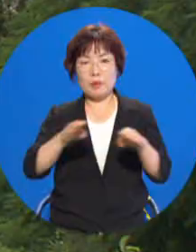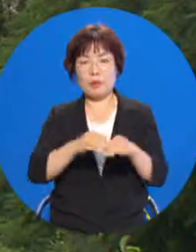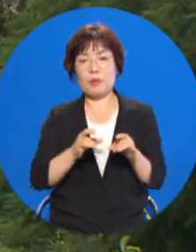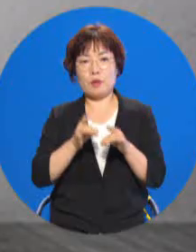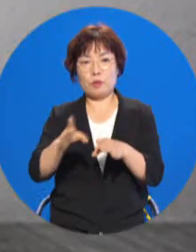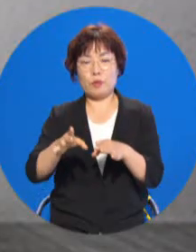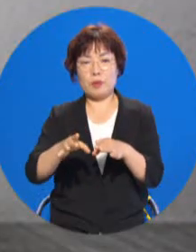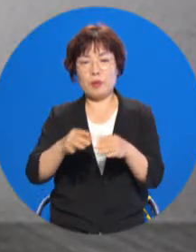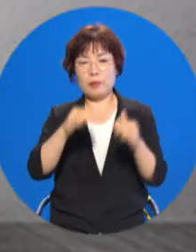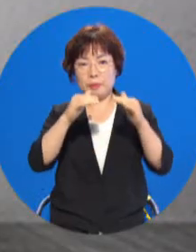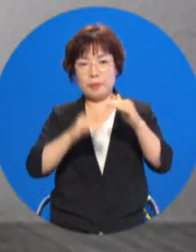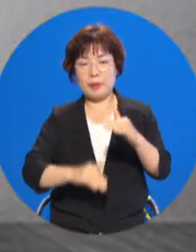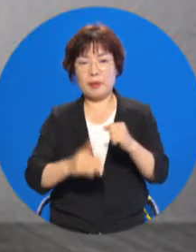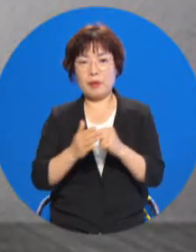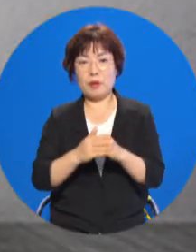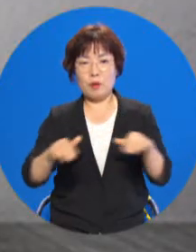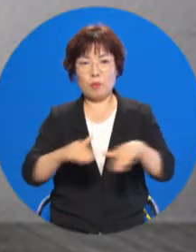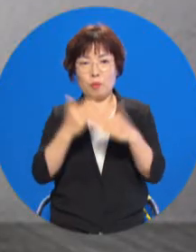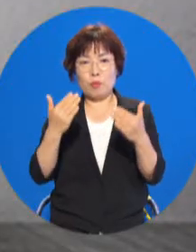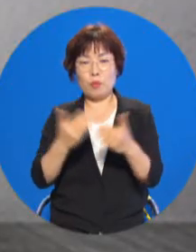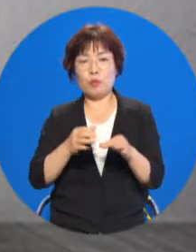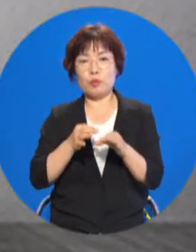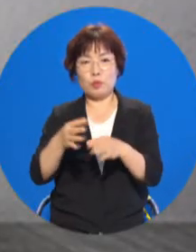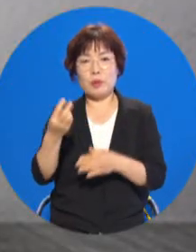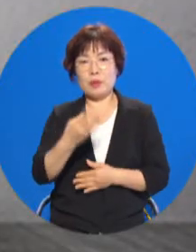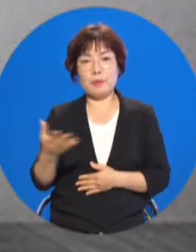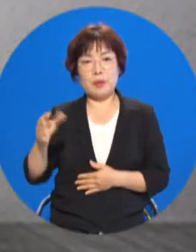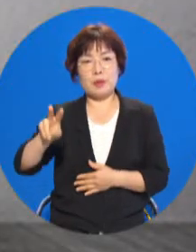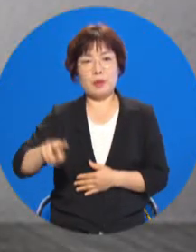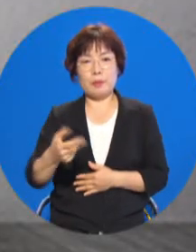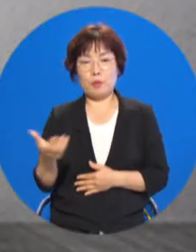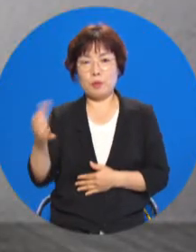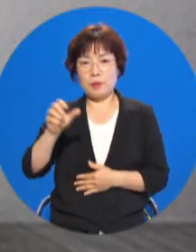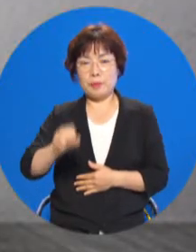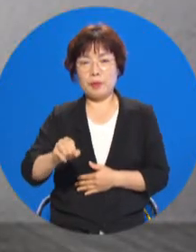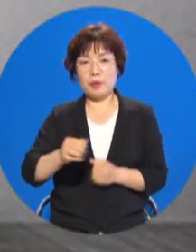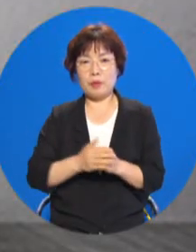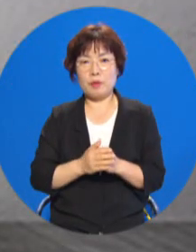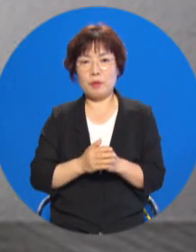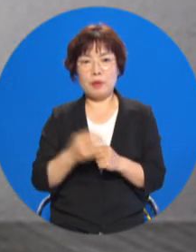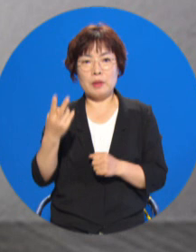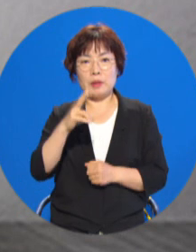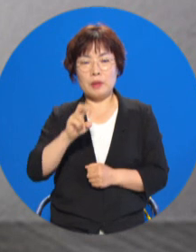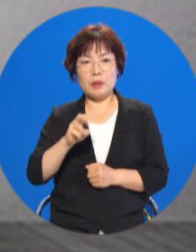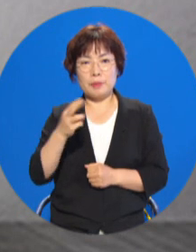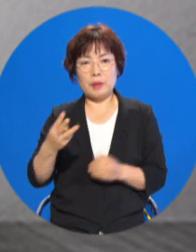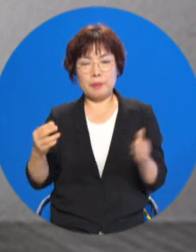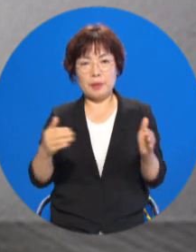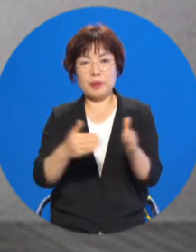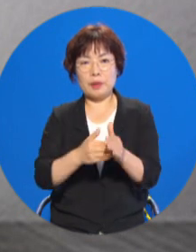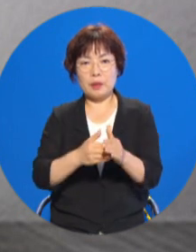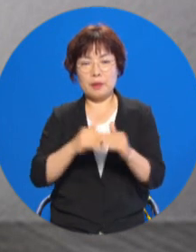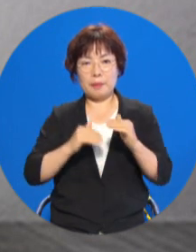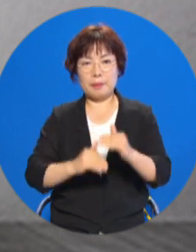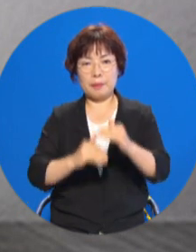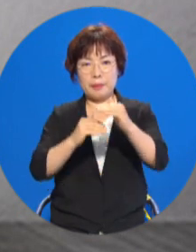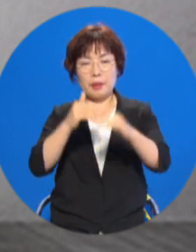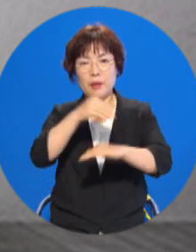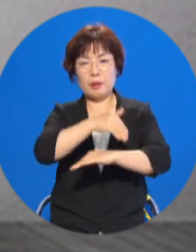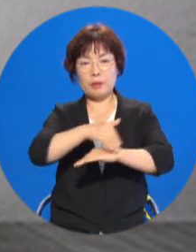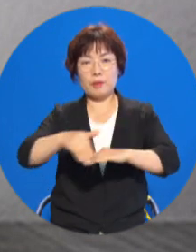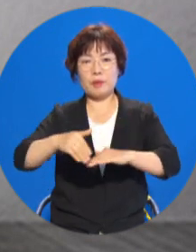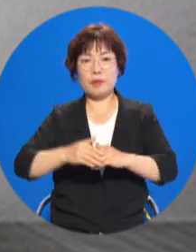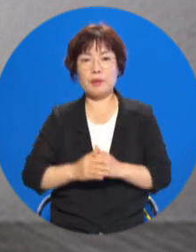골자입니다. 이들 업체의 전체 투자 규모는 3,250억 원으로 오는 2023년까지 단계적으로